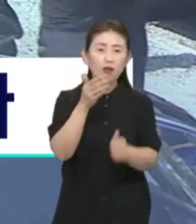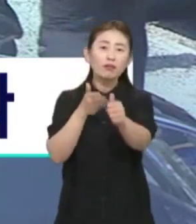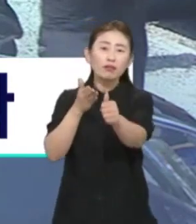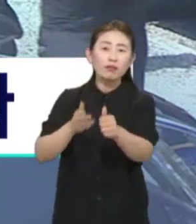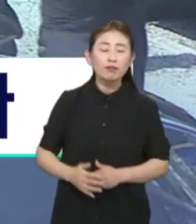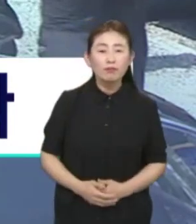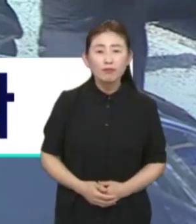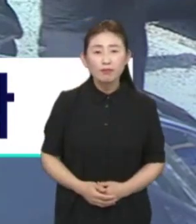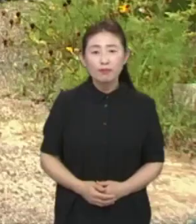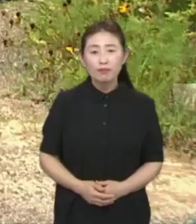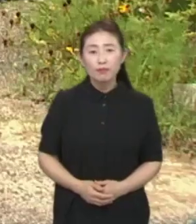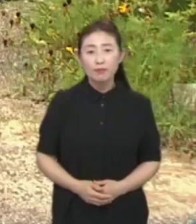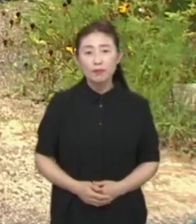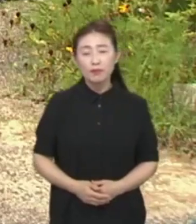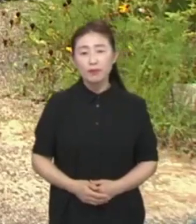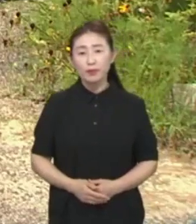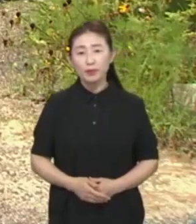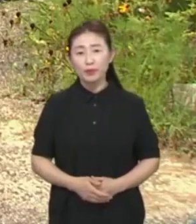기자입니다.